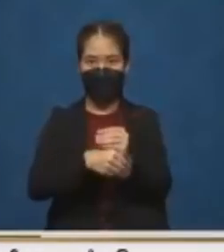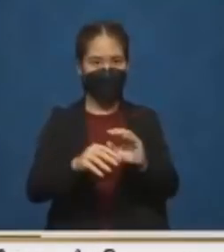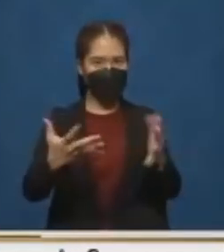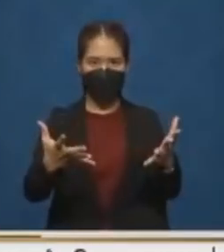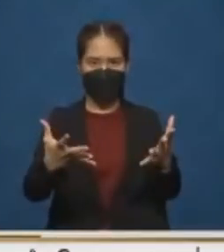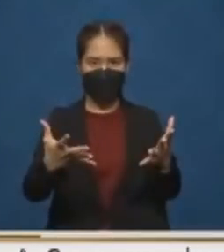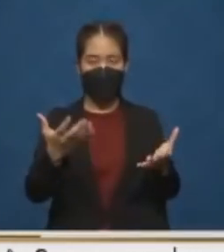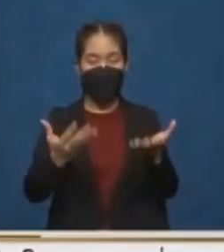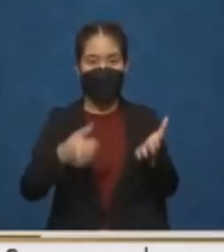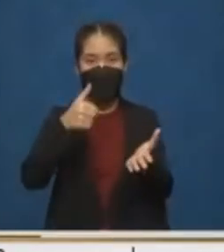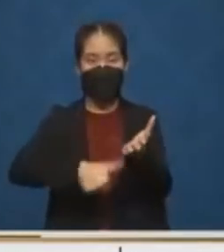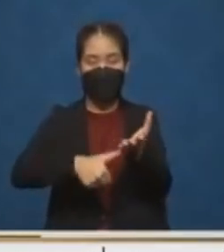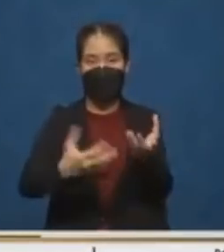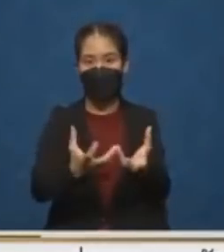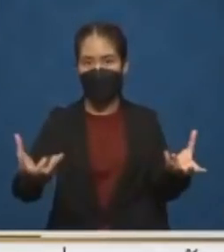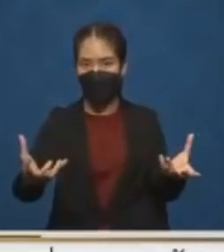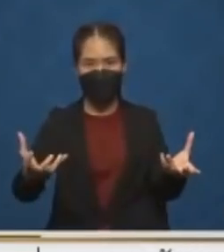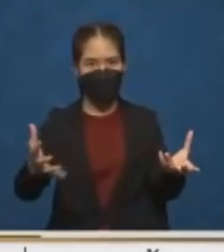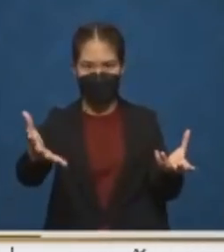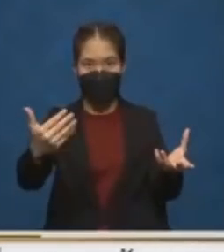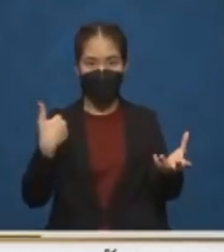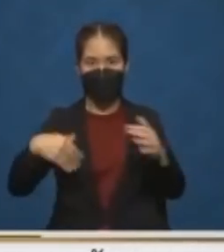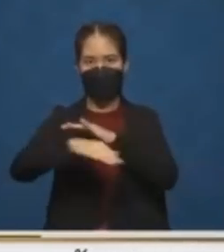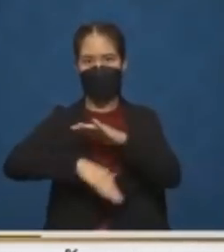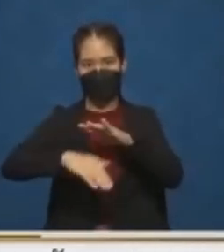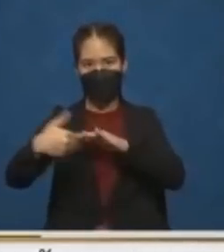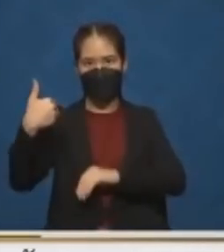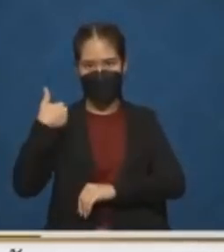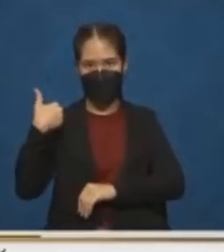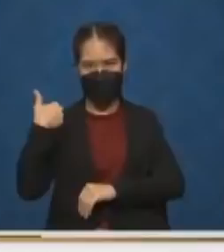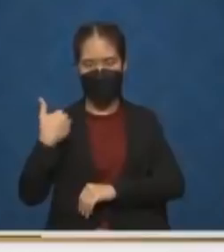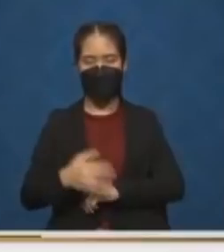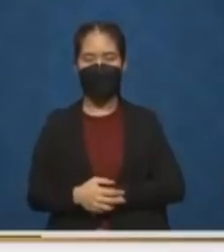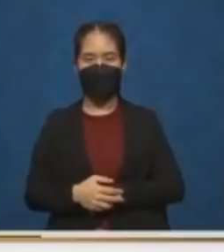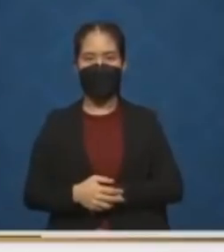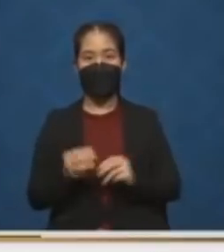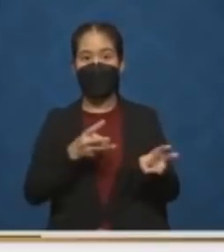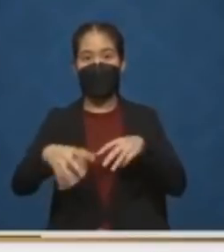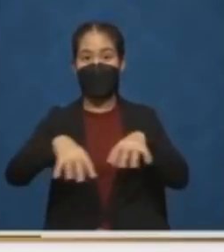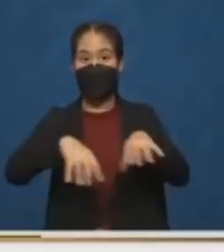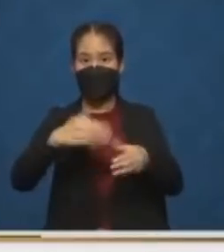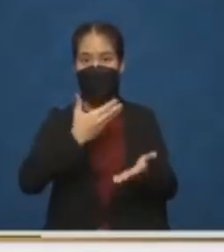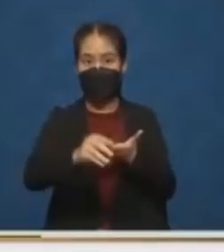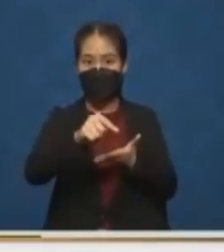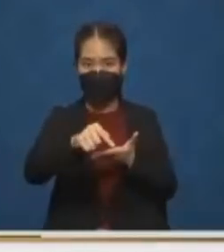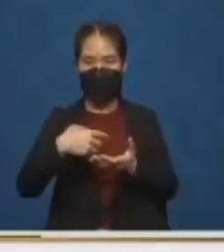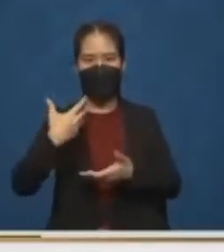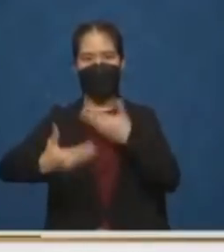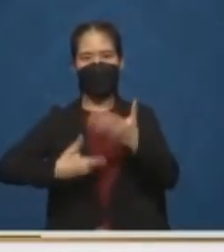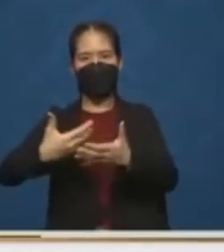และภาษีสุรรกาก่อนก็ผมมีหบฐานทยืนรนในเรื่องนี้ วาการจดซื้อนี้เป็นการจัซื้อเชิงพานิ